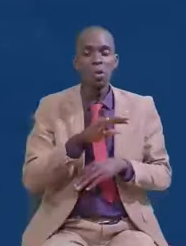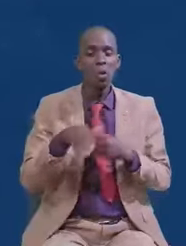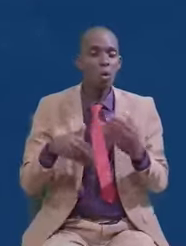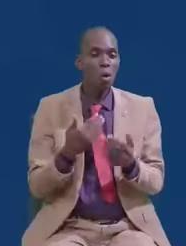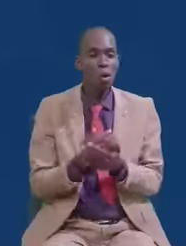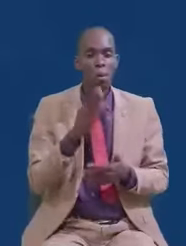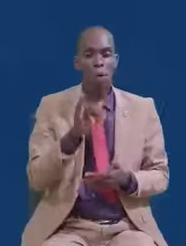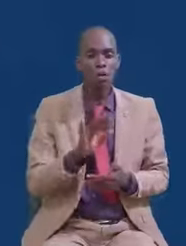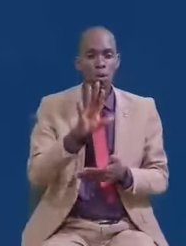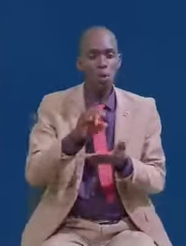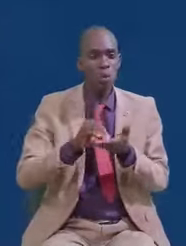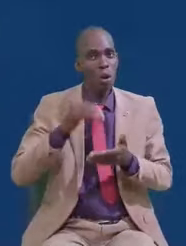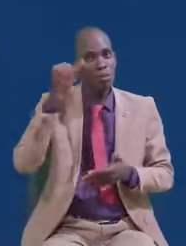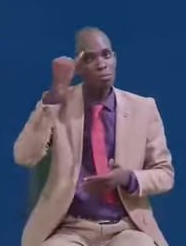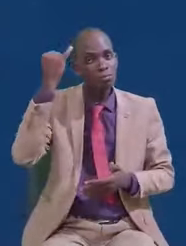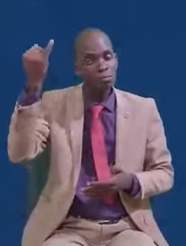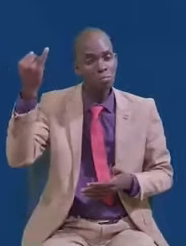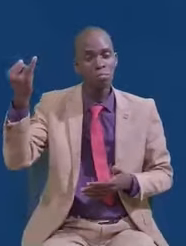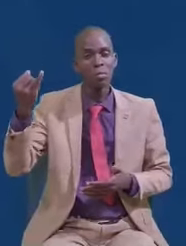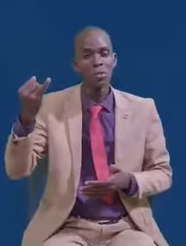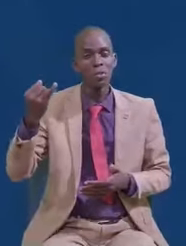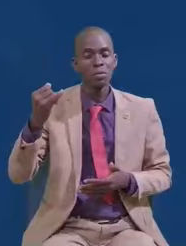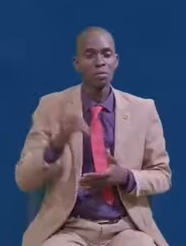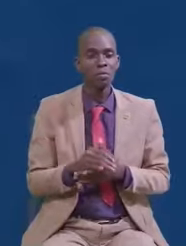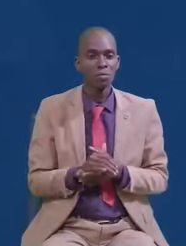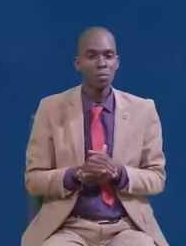Quant à tes idées et ton idéologie,